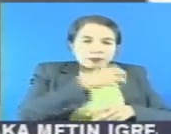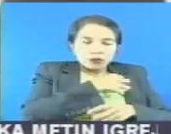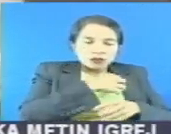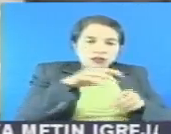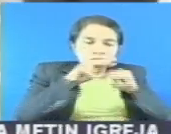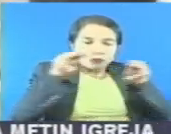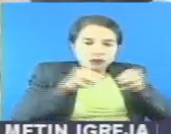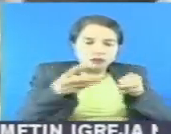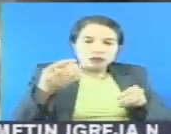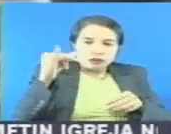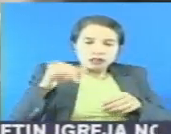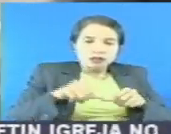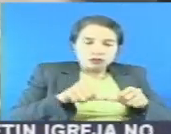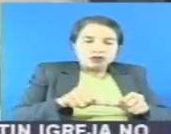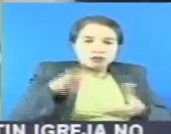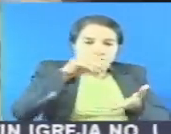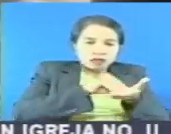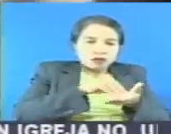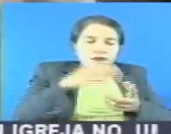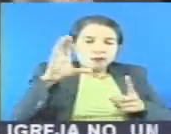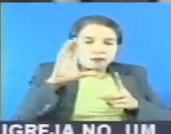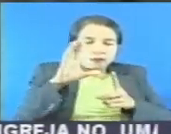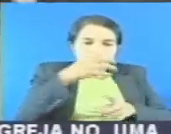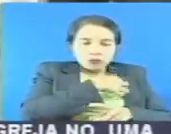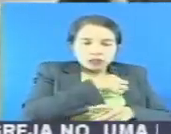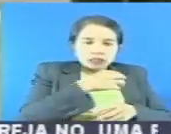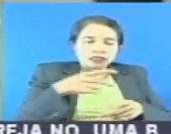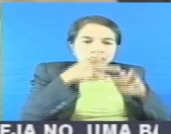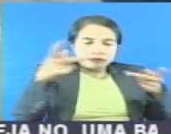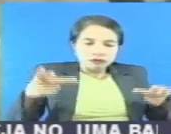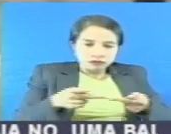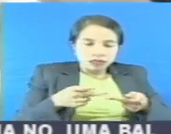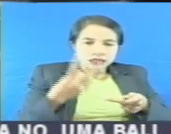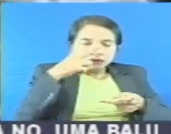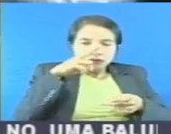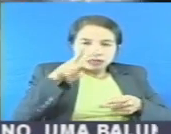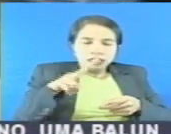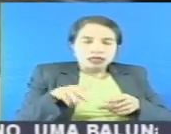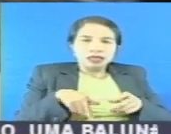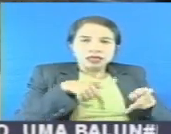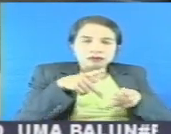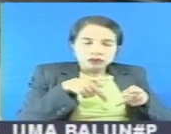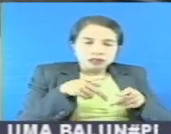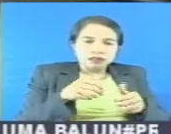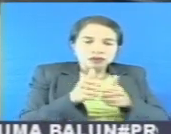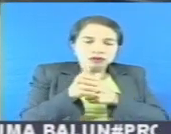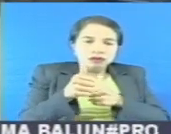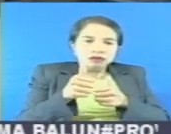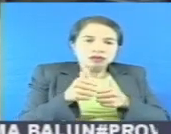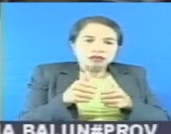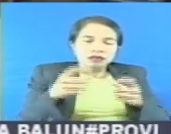Dili continua coloca polisia trânsito ia terminai sira rode controla utente sira nebe viola lei